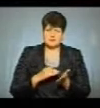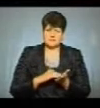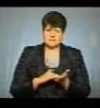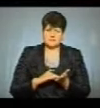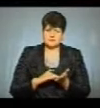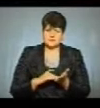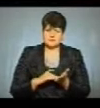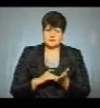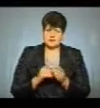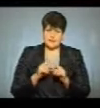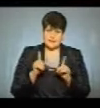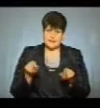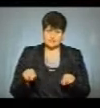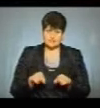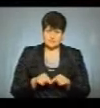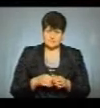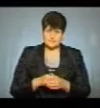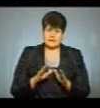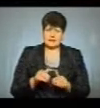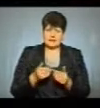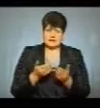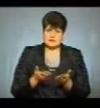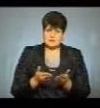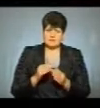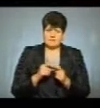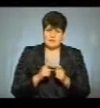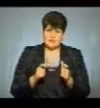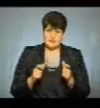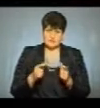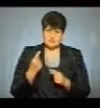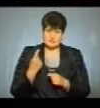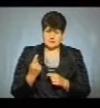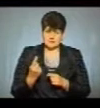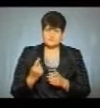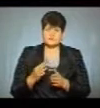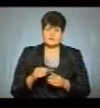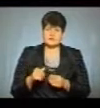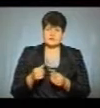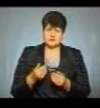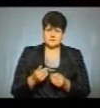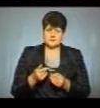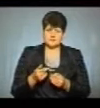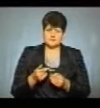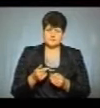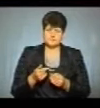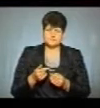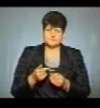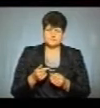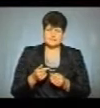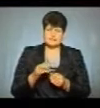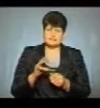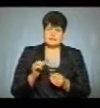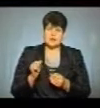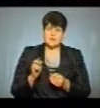виписуємо карточки, даємо флаєри один, заводимо, даємо на гінекологічні набори